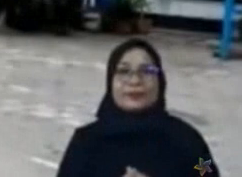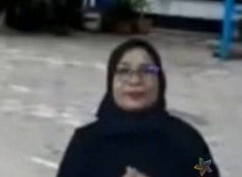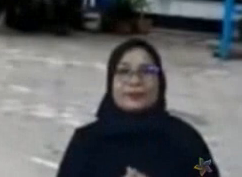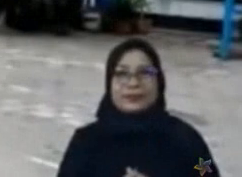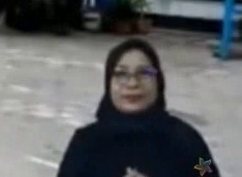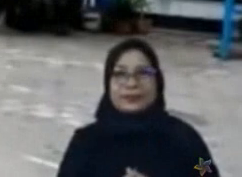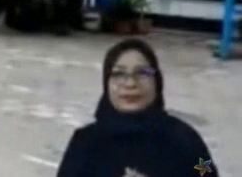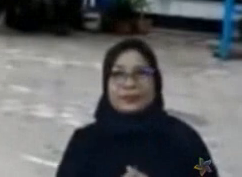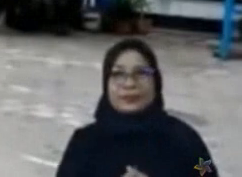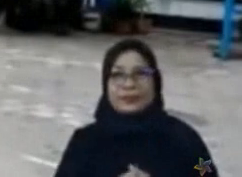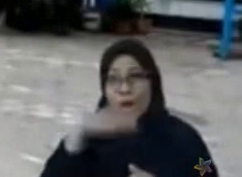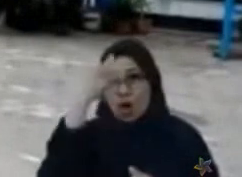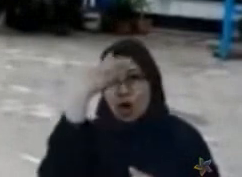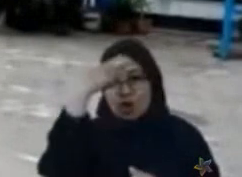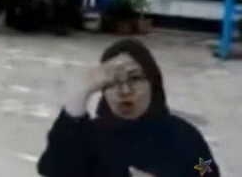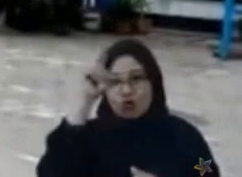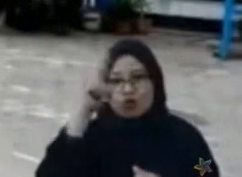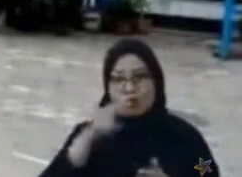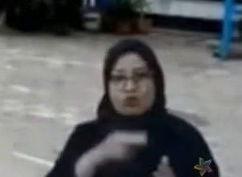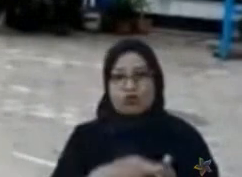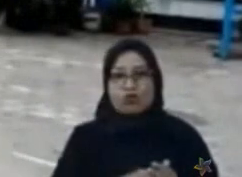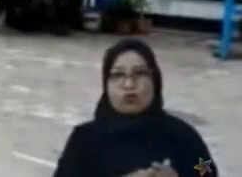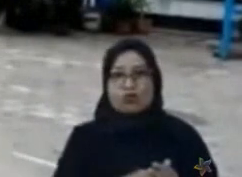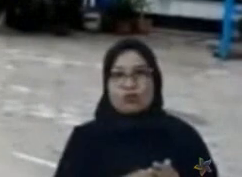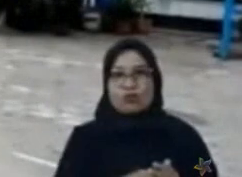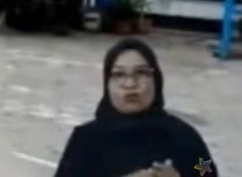Untuk paparannya.